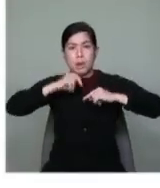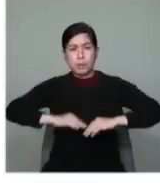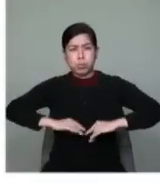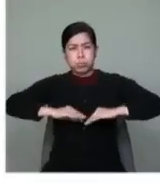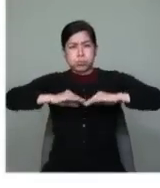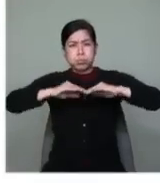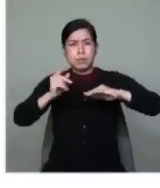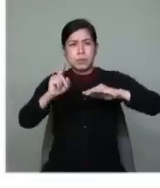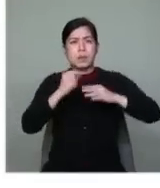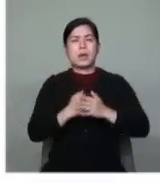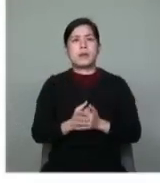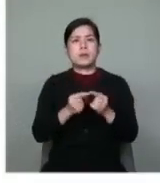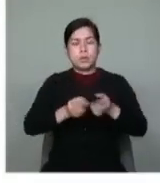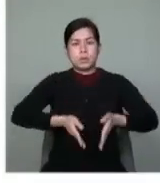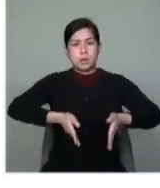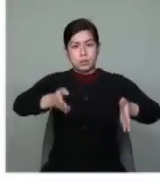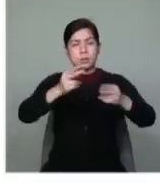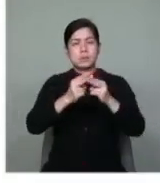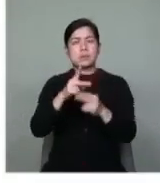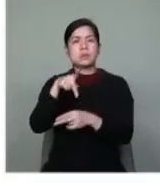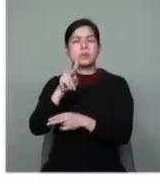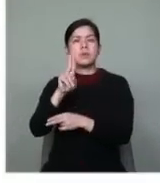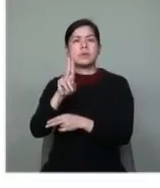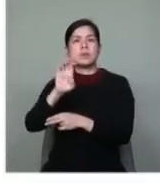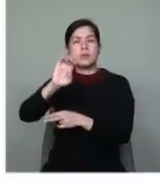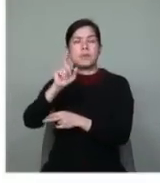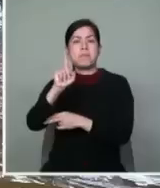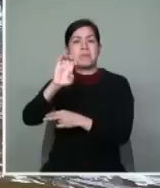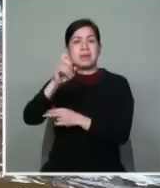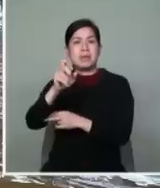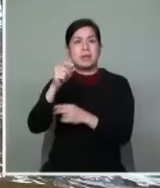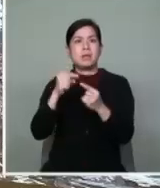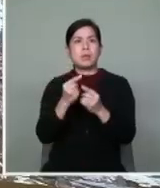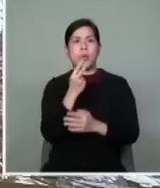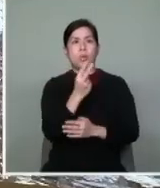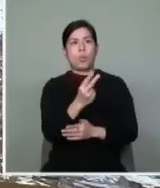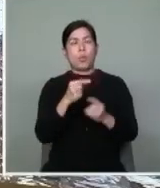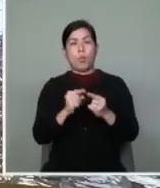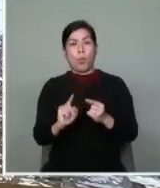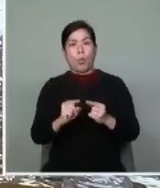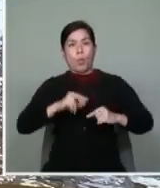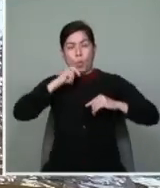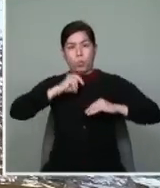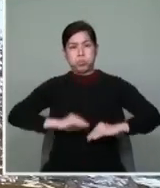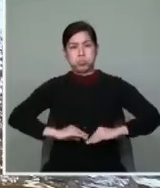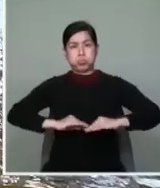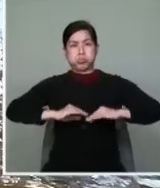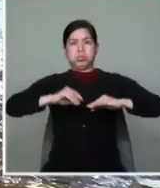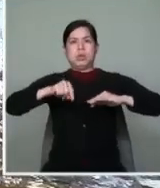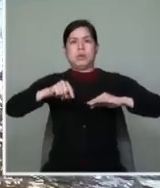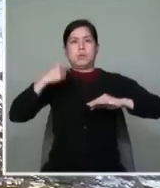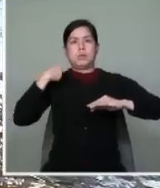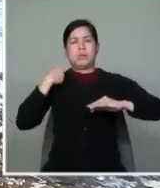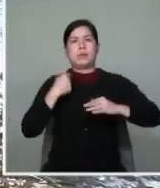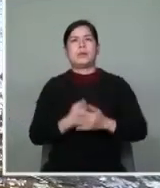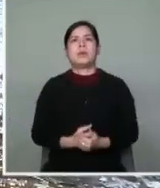ก็คือบริเวณถนนปรีดีพนมยงค์ที่ระดับน้ำท่วมเกือบจะถึงเบาะนั่งของรถมอเตอร์ไซค์อะค่ะ ค่ะ โ